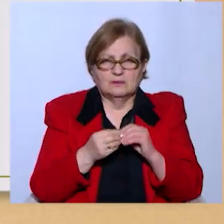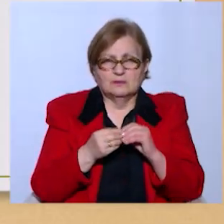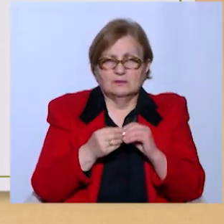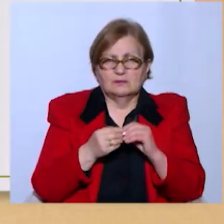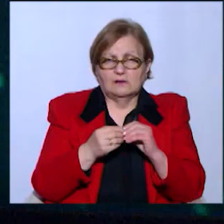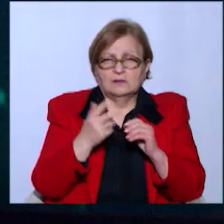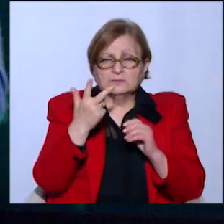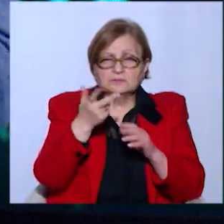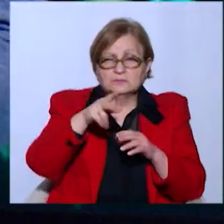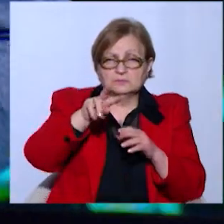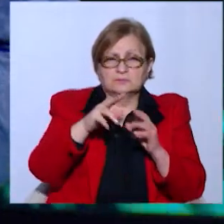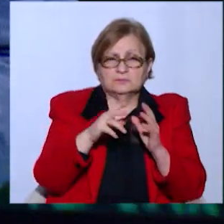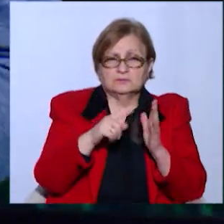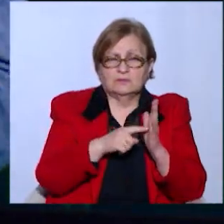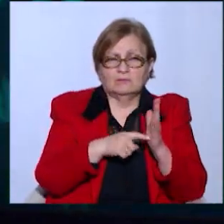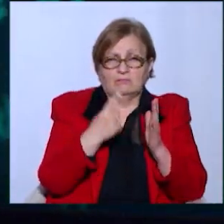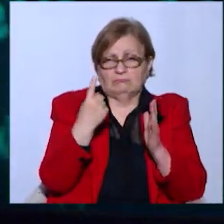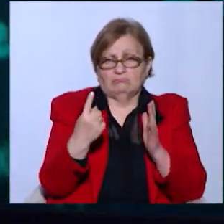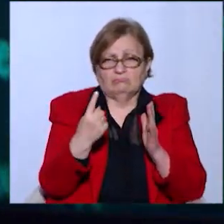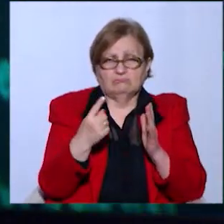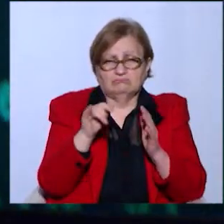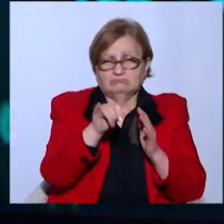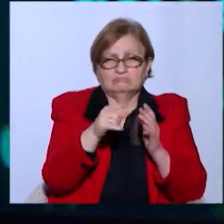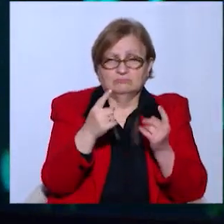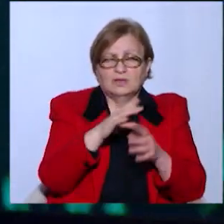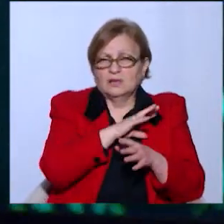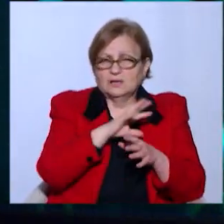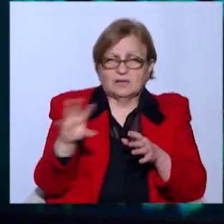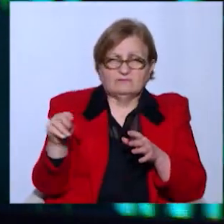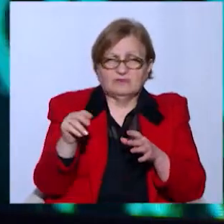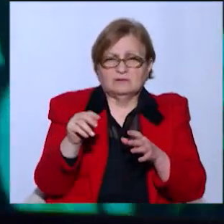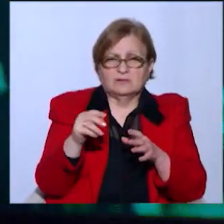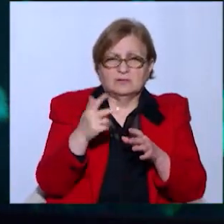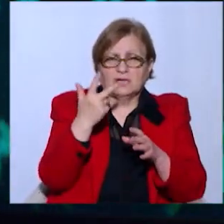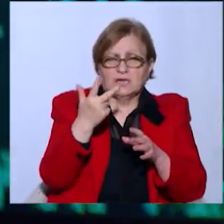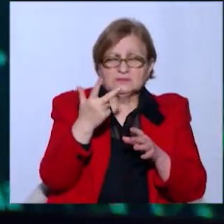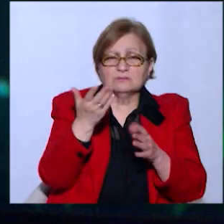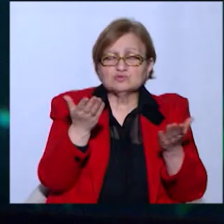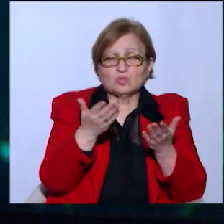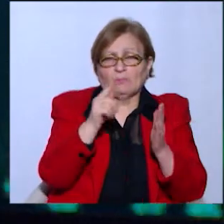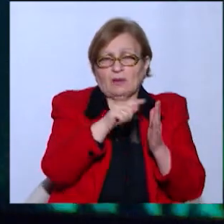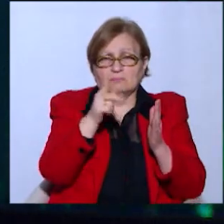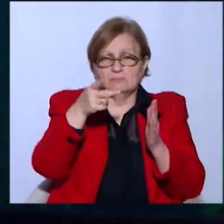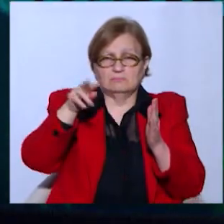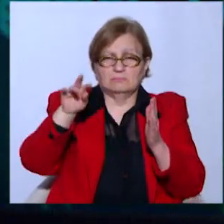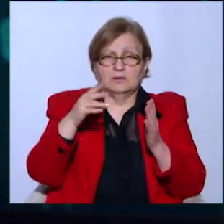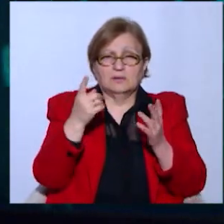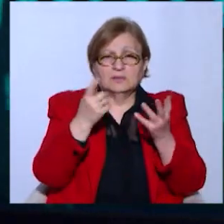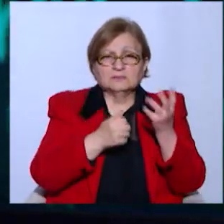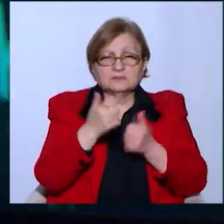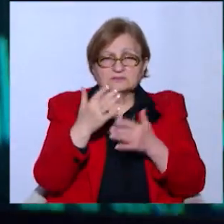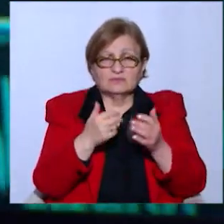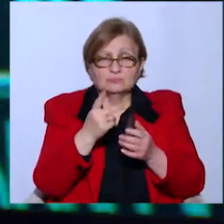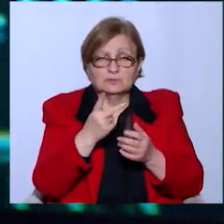3 ხარისხად 100 მარტო 1 გამყოფი აქვს, მაშასადამე მისი ყველა გამყოფი 3-ის რომელიმე ხარისხი იქნება და დასათვლელი გვაქვს ესეთი